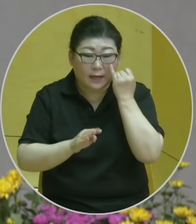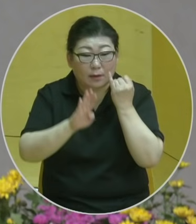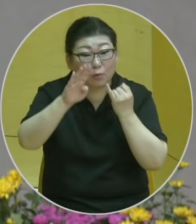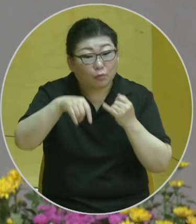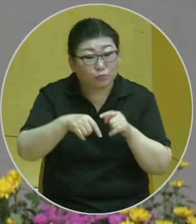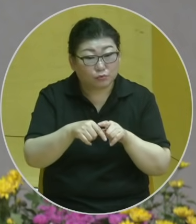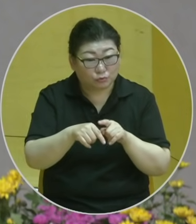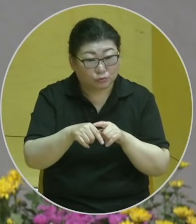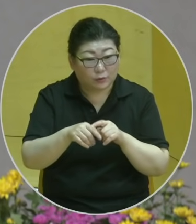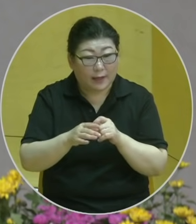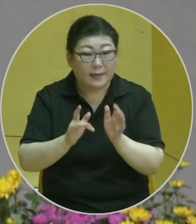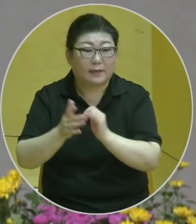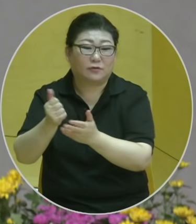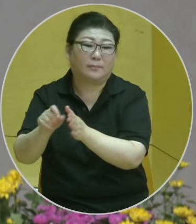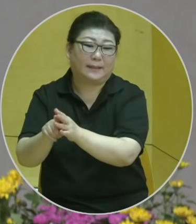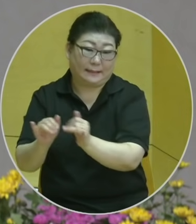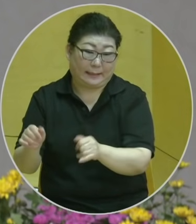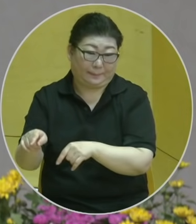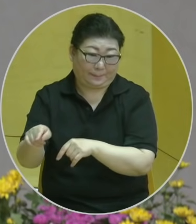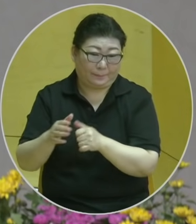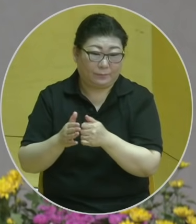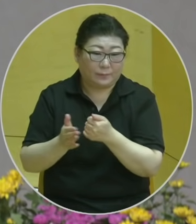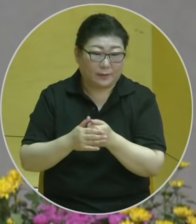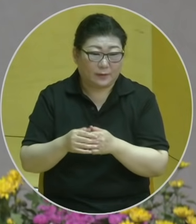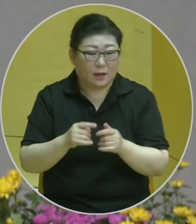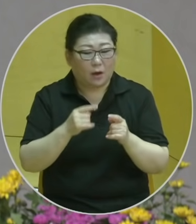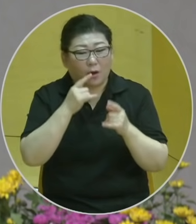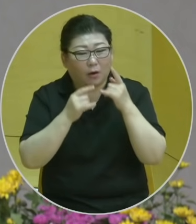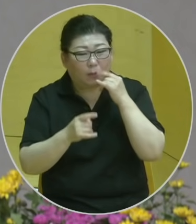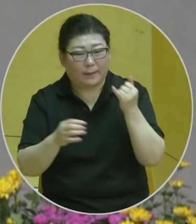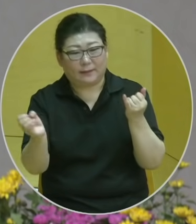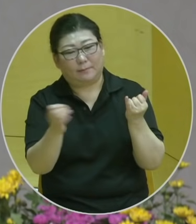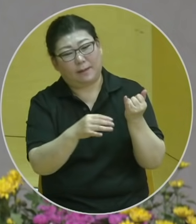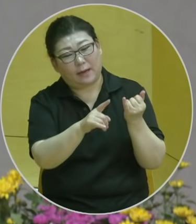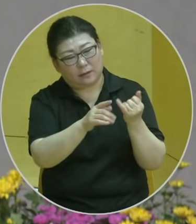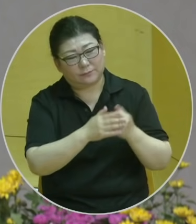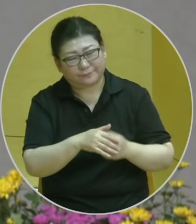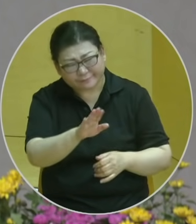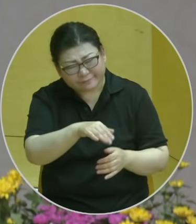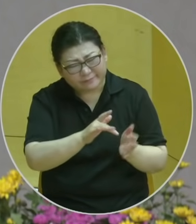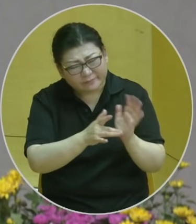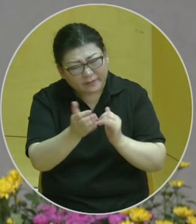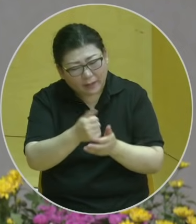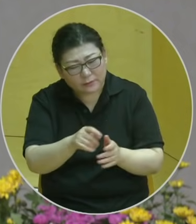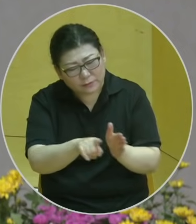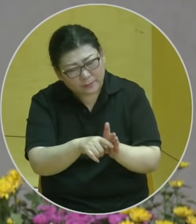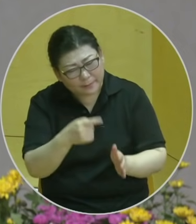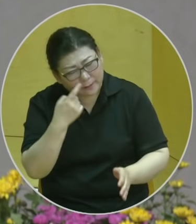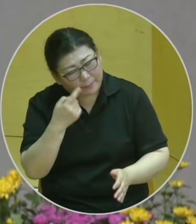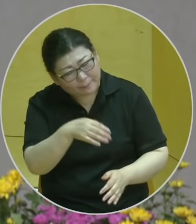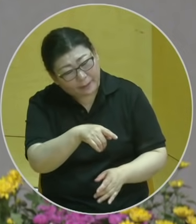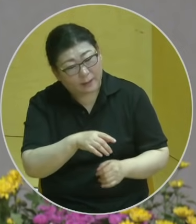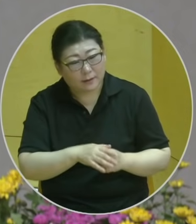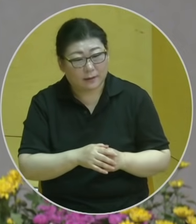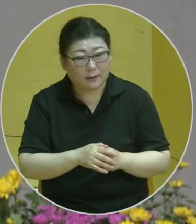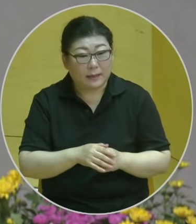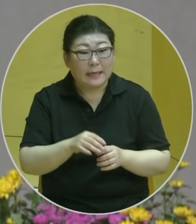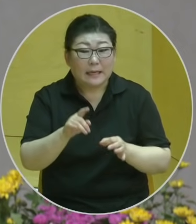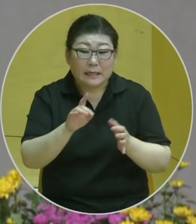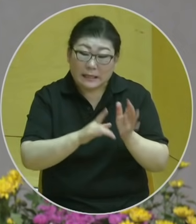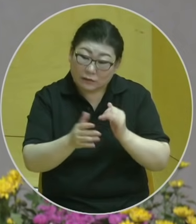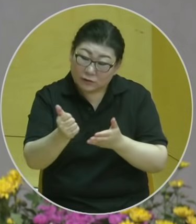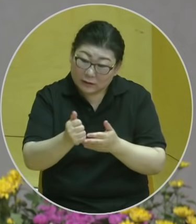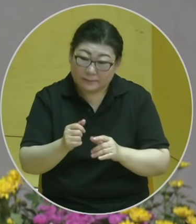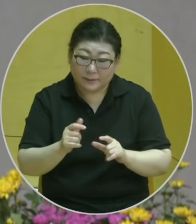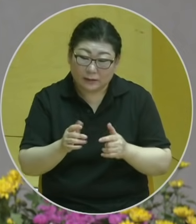분이었습니다. 예수를 믿어보라고. 그래서 그 어머님이 그랬다고 그래요. 예수님이든 부처님이든 우리 아들을 살려주는 분을